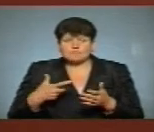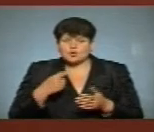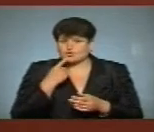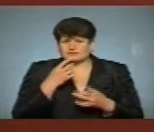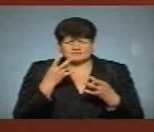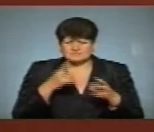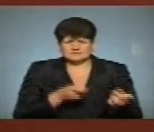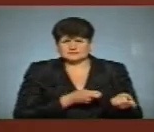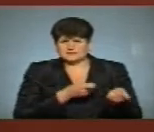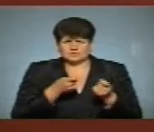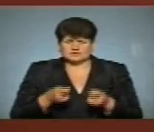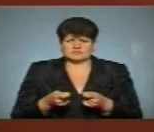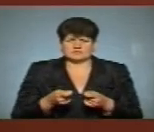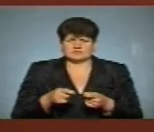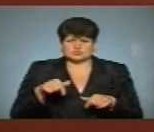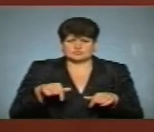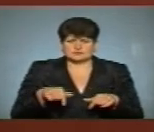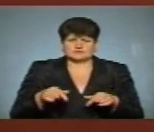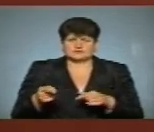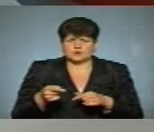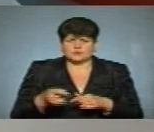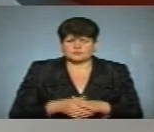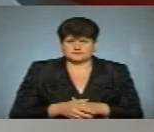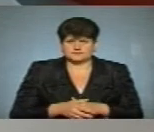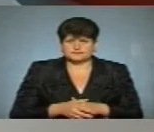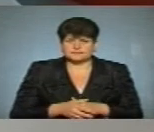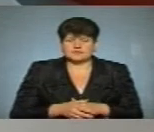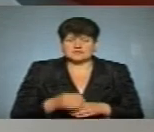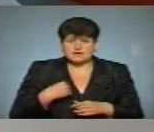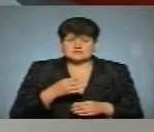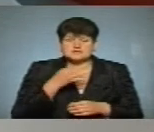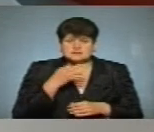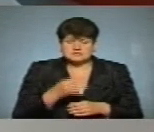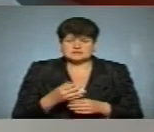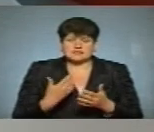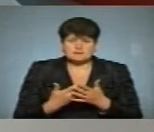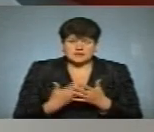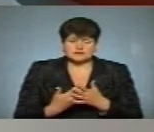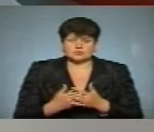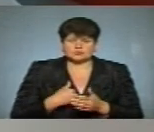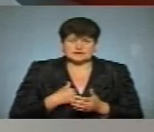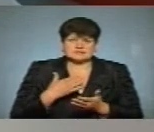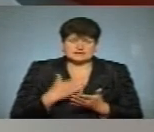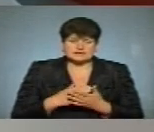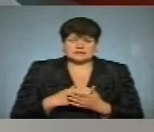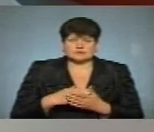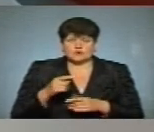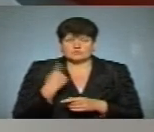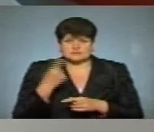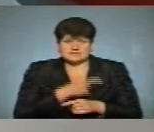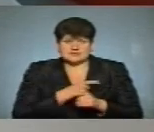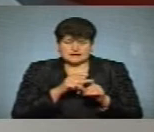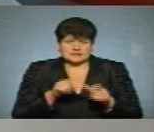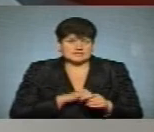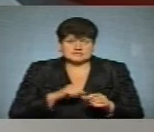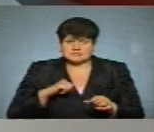щоб возилися в лабораторний центр наш в Тернополі. Я ж озвучив, що, наприклад, для прикладу, у нас є університетська лікарня, яка